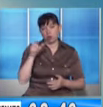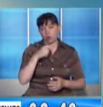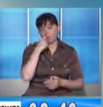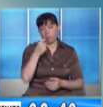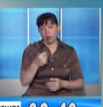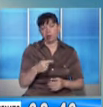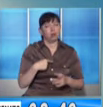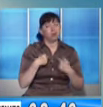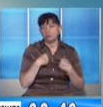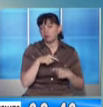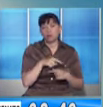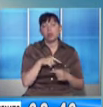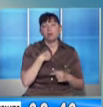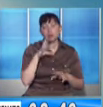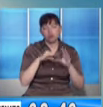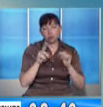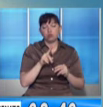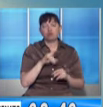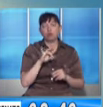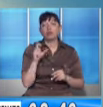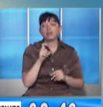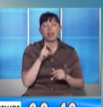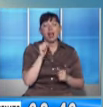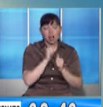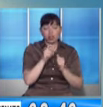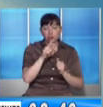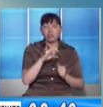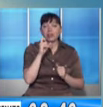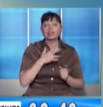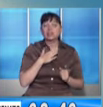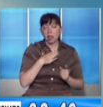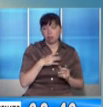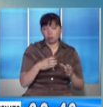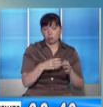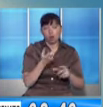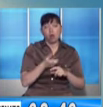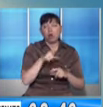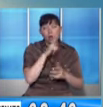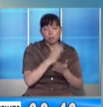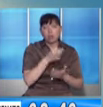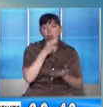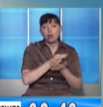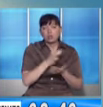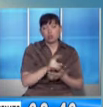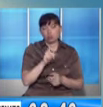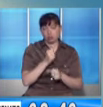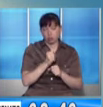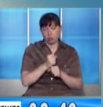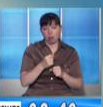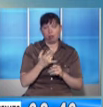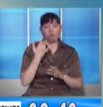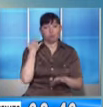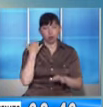noi nu considerăm că fiecare membru de partid, de la orice nivel, poartă responsabilitate pentru ceea ce a făcut liderul acelui